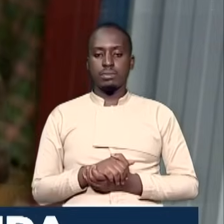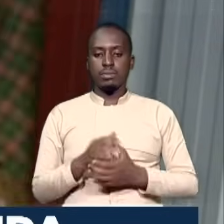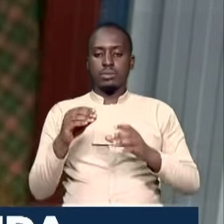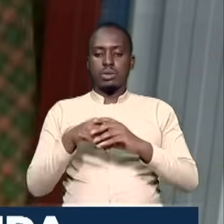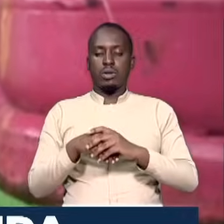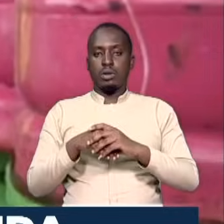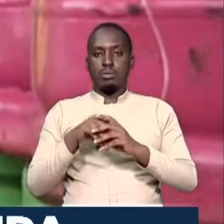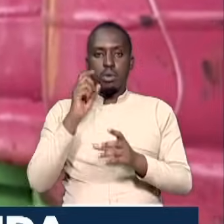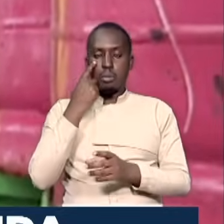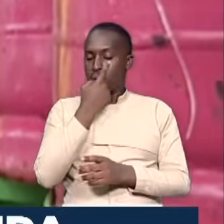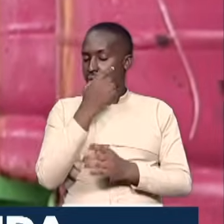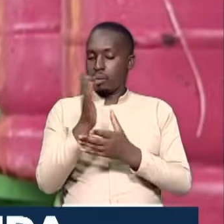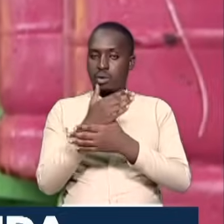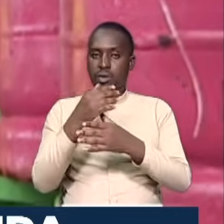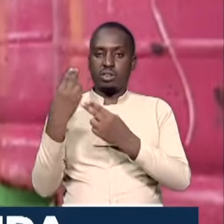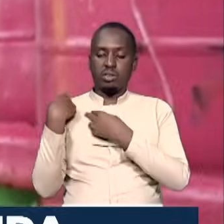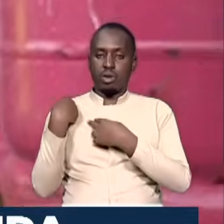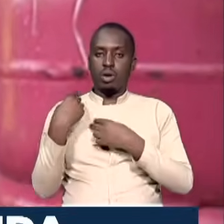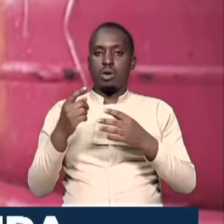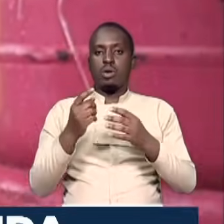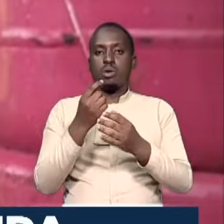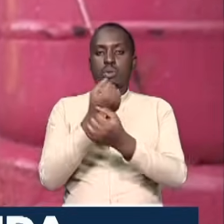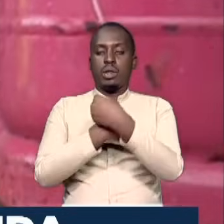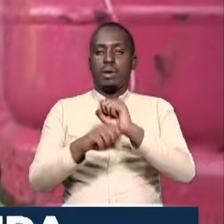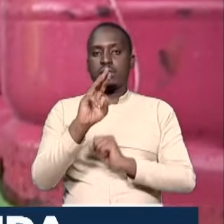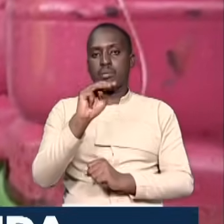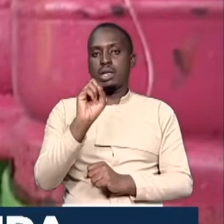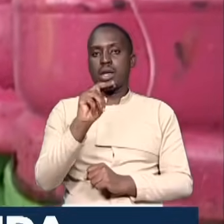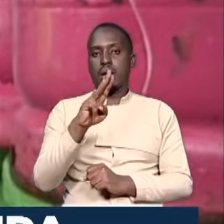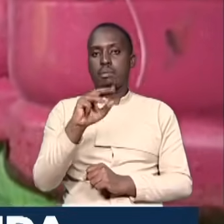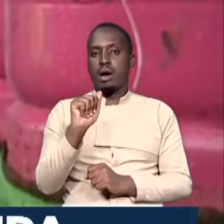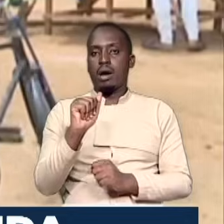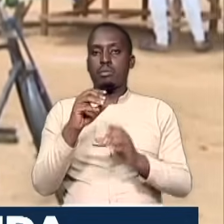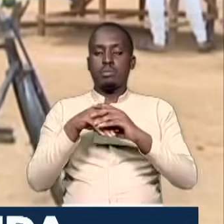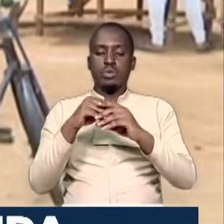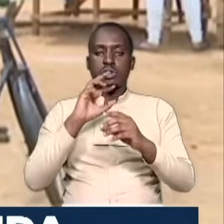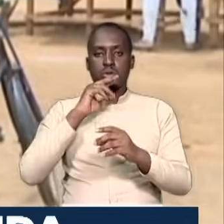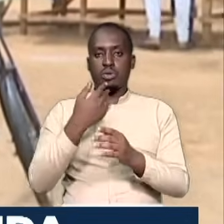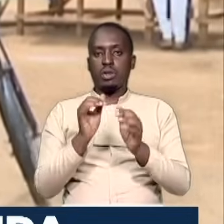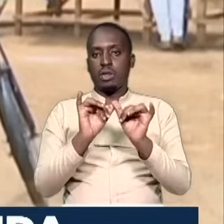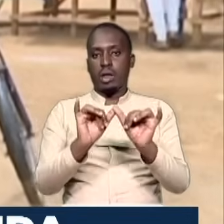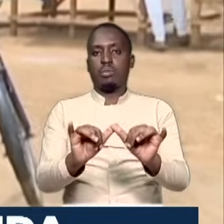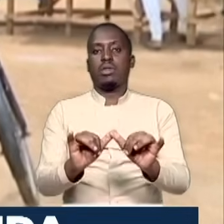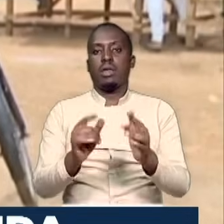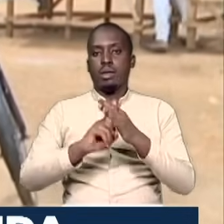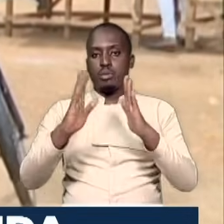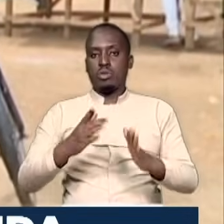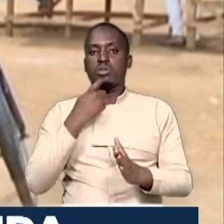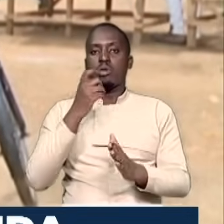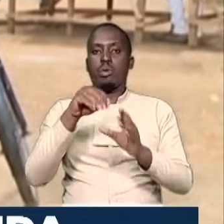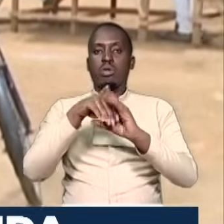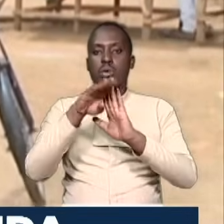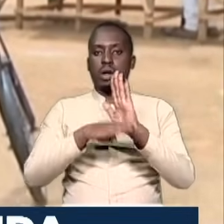Mumboni za minisere shinzwe ikorwa by'ubutabazi minema ndetse n'abafatanyikorwa bayo ugisubizo kirambye nuko izi impunzi zikwiye kuyoboka